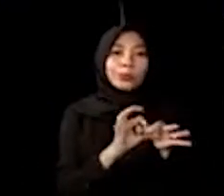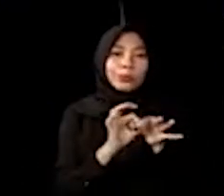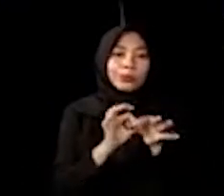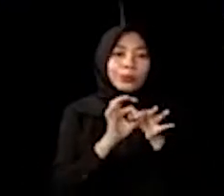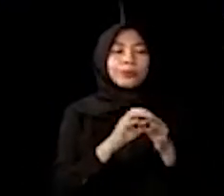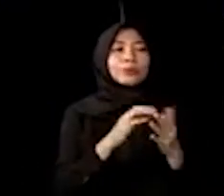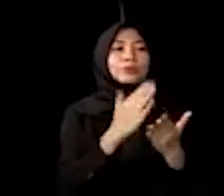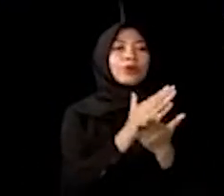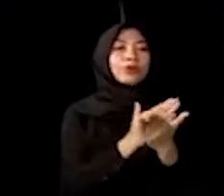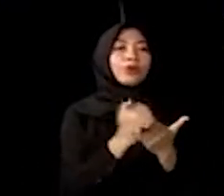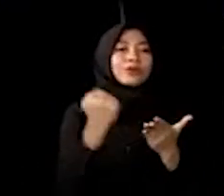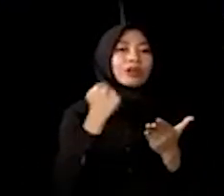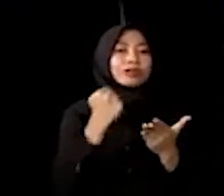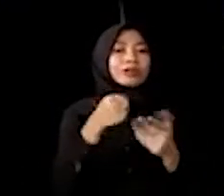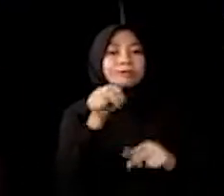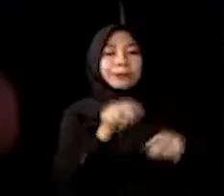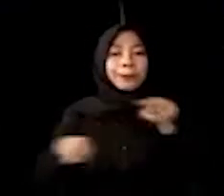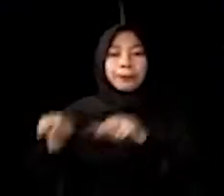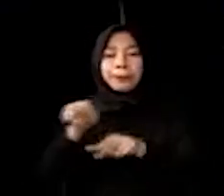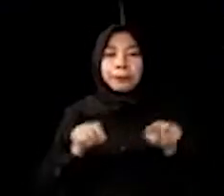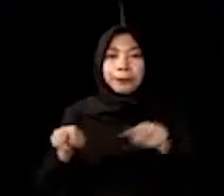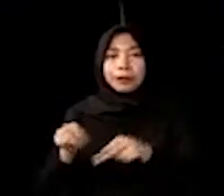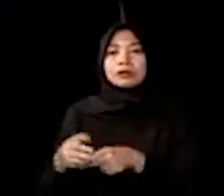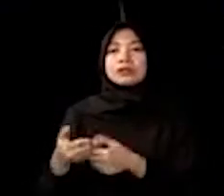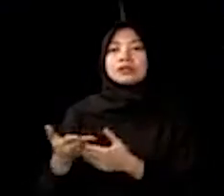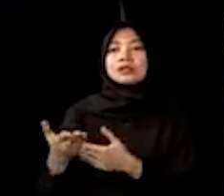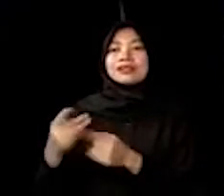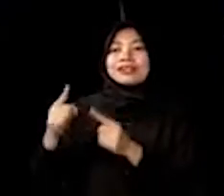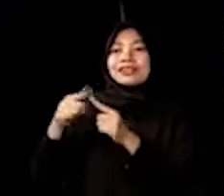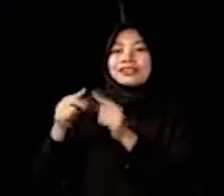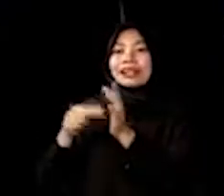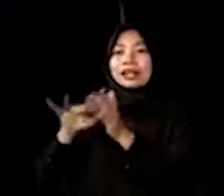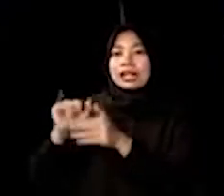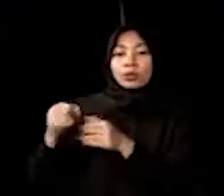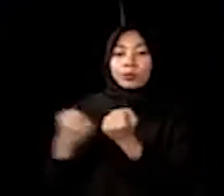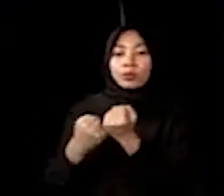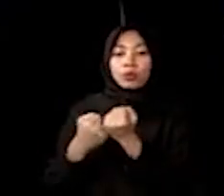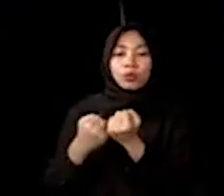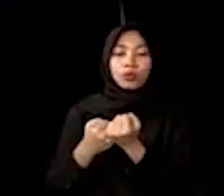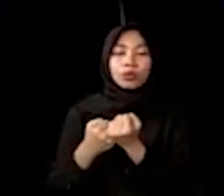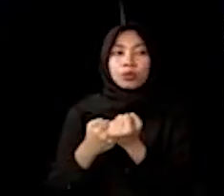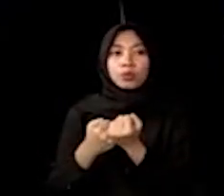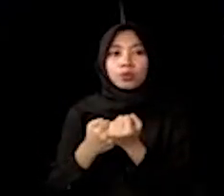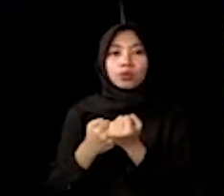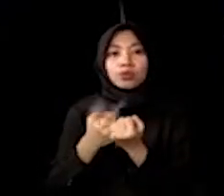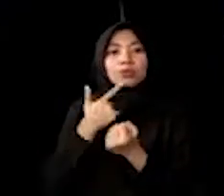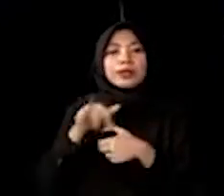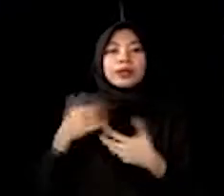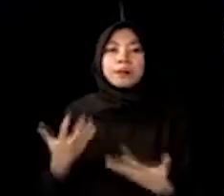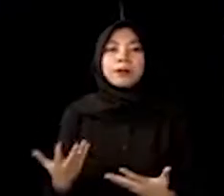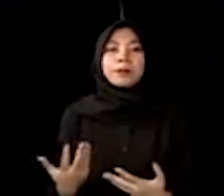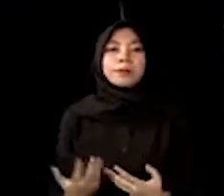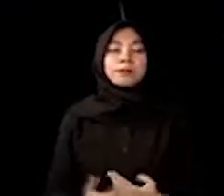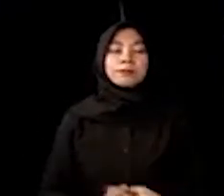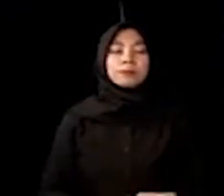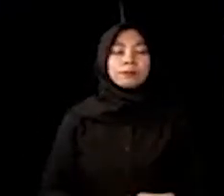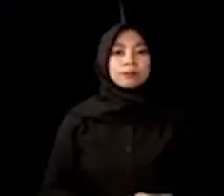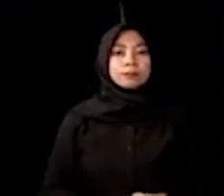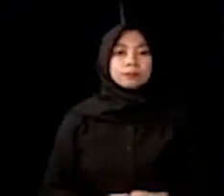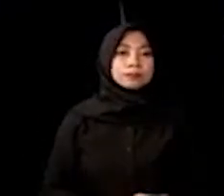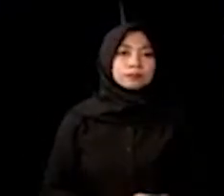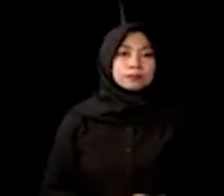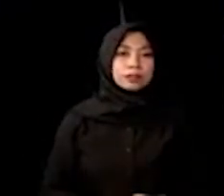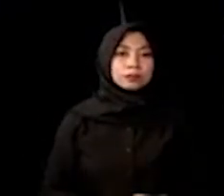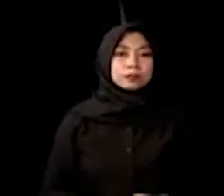protokol kesehatan ini bisa berjalan dengan baik sejauh mana kemudian pelaksanaan dukungan dari TNI Angkatan Darat khususnya untuk mendukung kegiatan